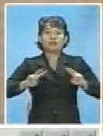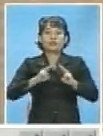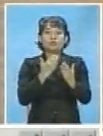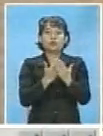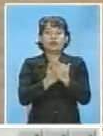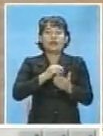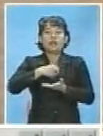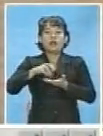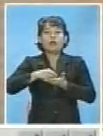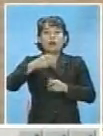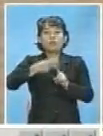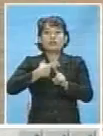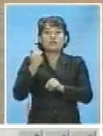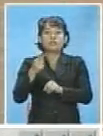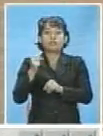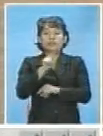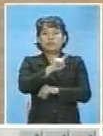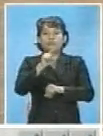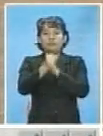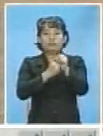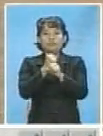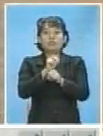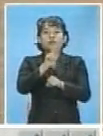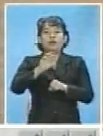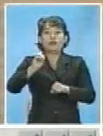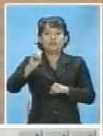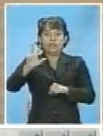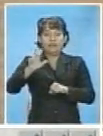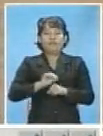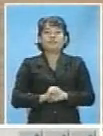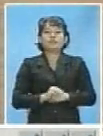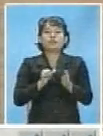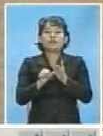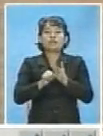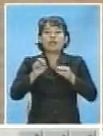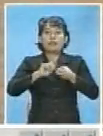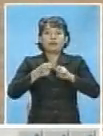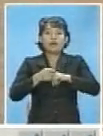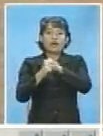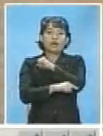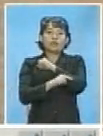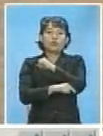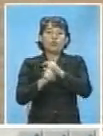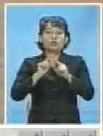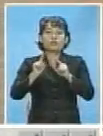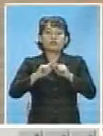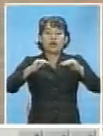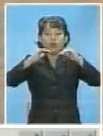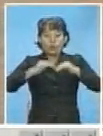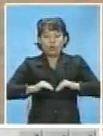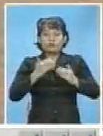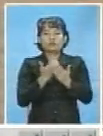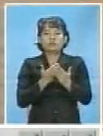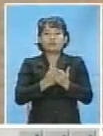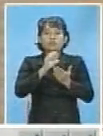น2553ว่าหากแก้ปัญหาการทุจริตได้จะสามารถลดงบประมาณ